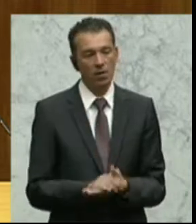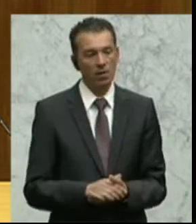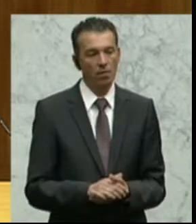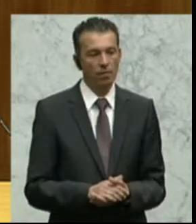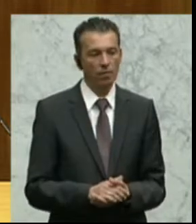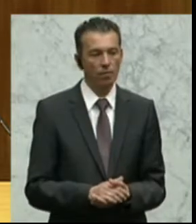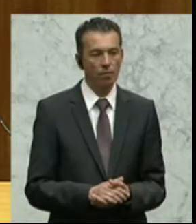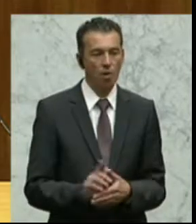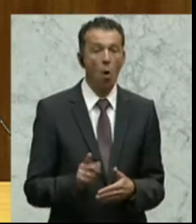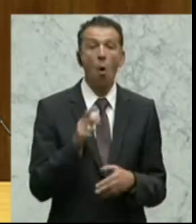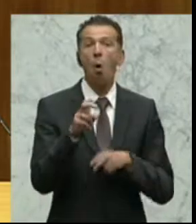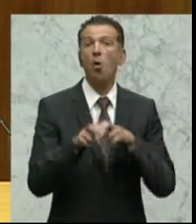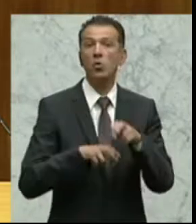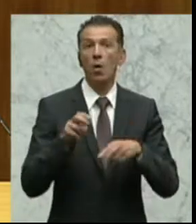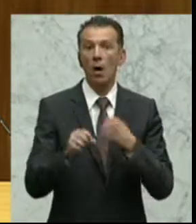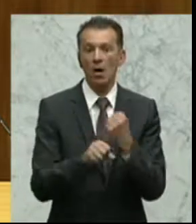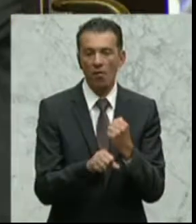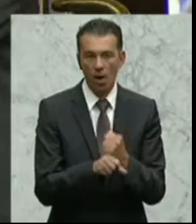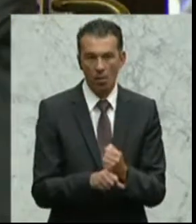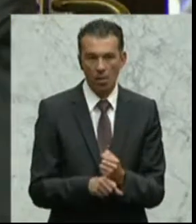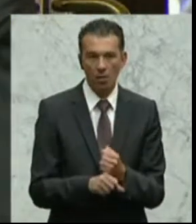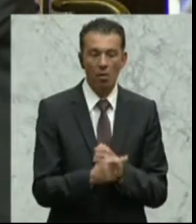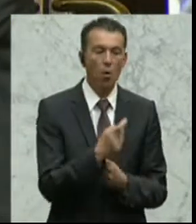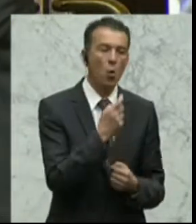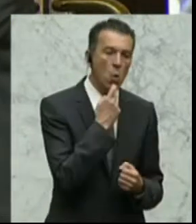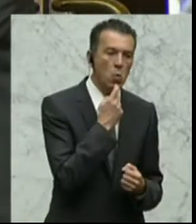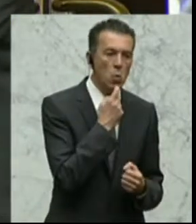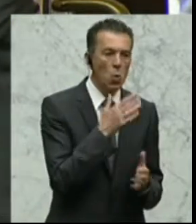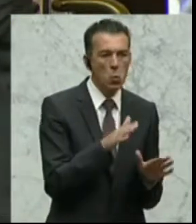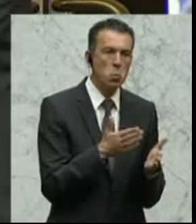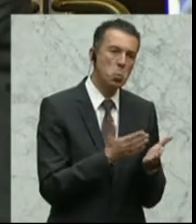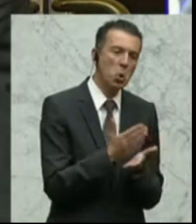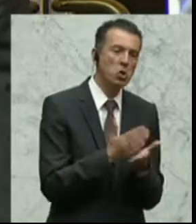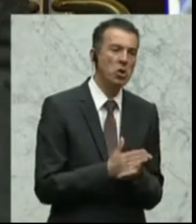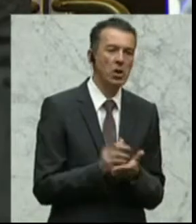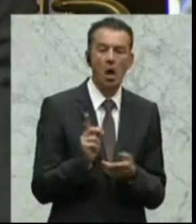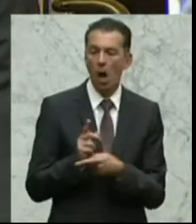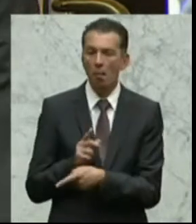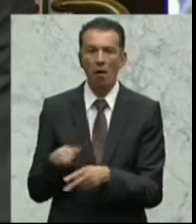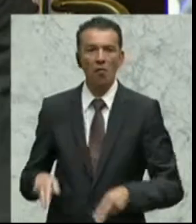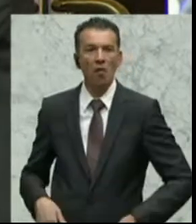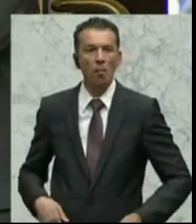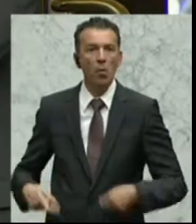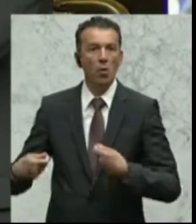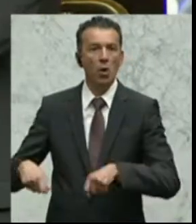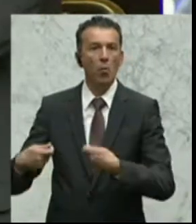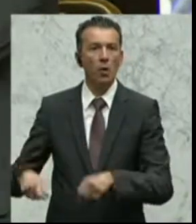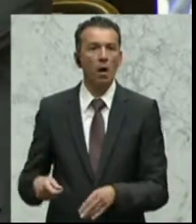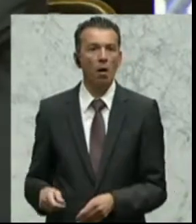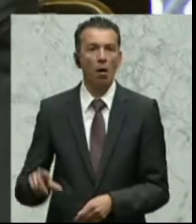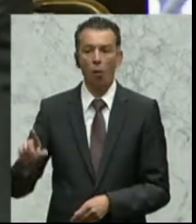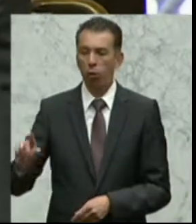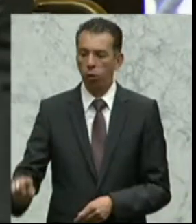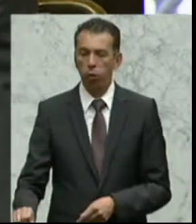auf Arbeit haben und auf Konsum in etwa den Durchschnitt, aber auf Vermögen und Kapital sehr, sehr niedrige Steuern